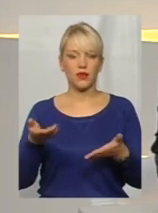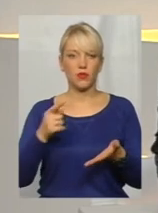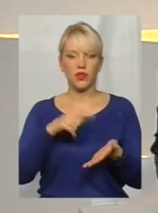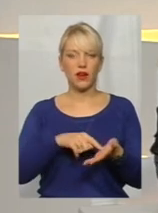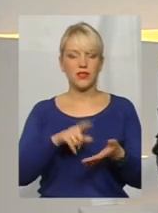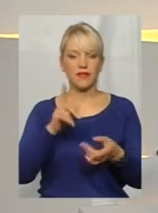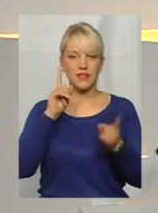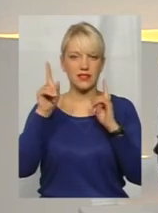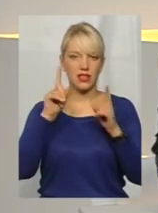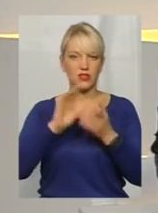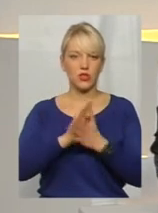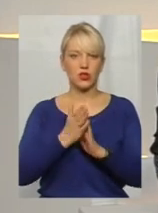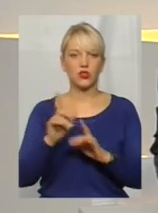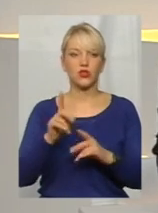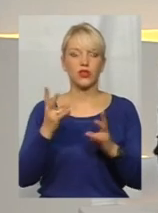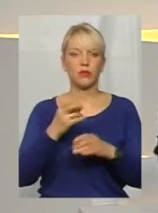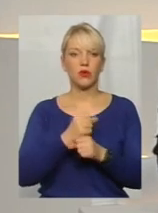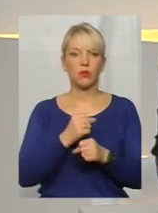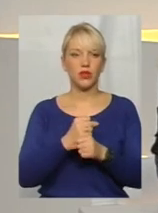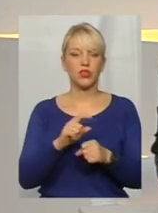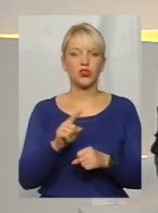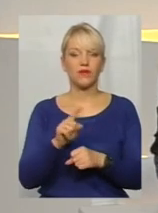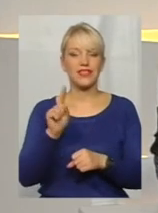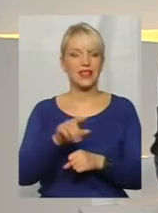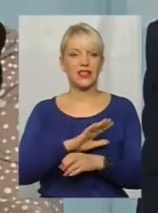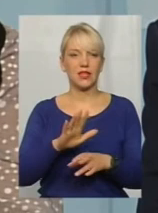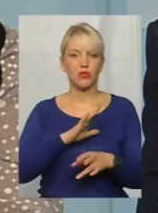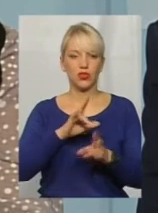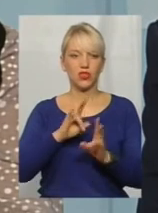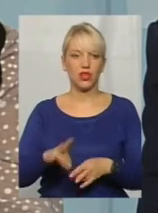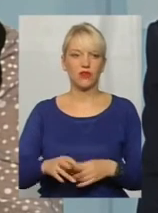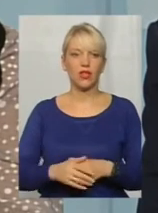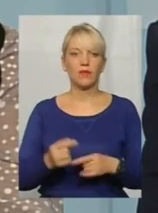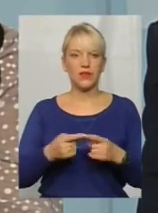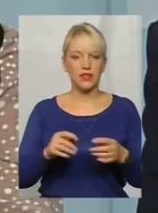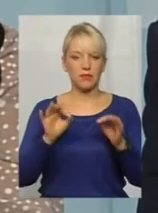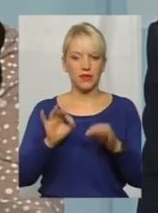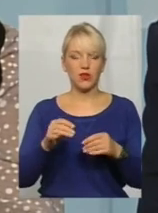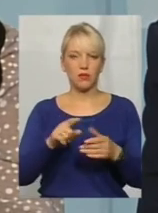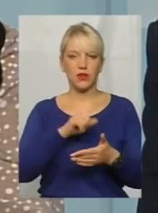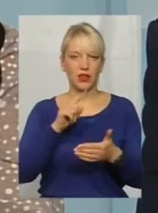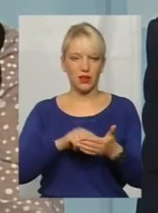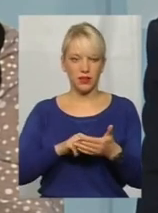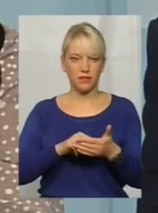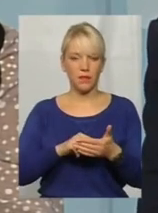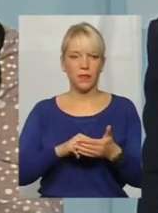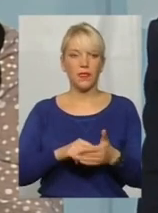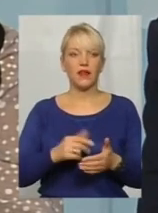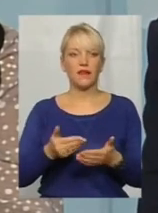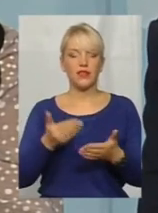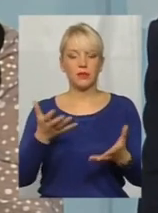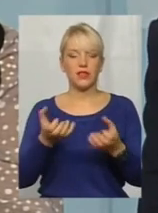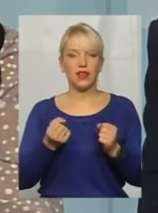опиняються у стресових ситуаціях? Що потрібно робити, аби все ж таки не стати жертвою лікарської допомоги? Це досить слушне таке питання, основне питання. Від